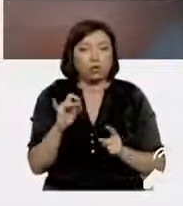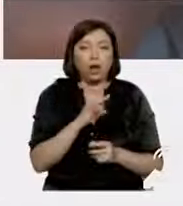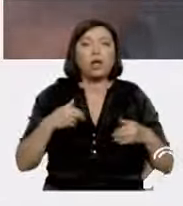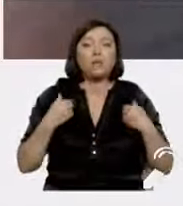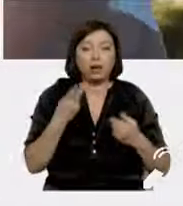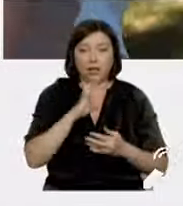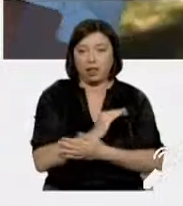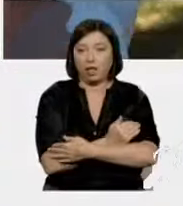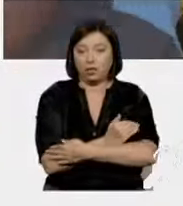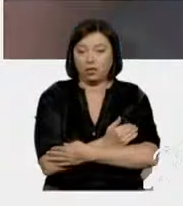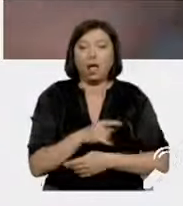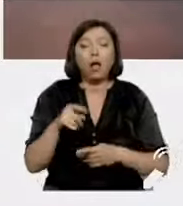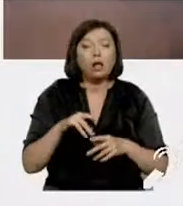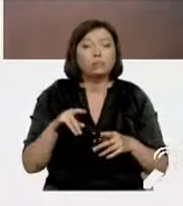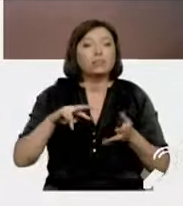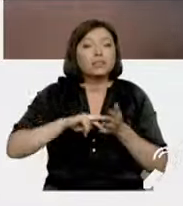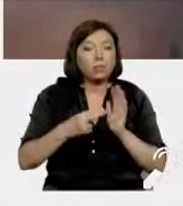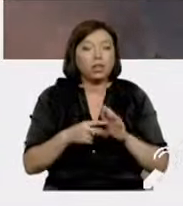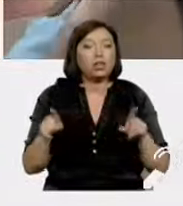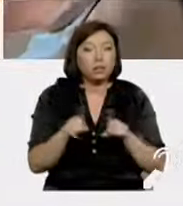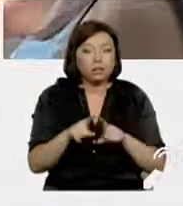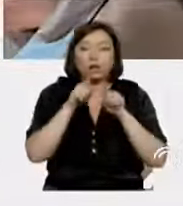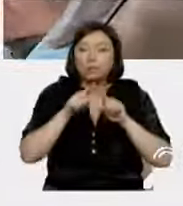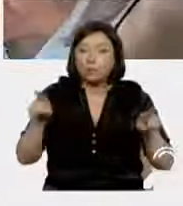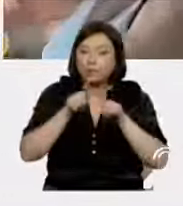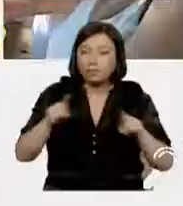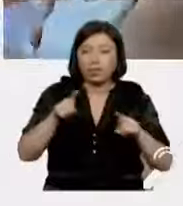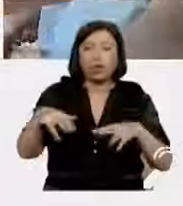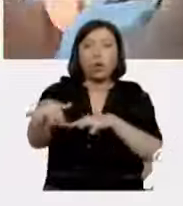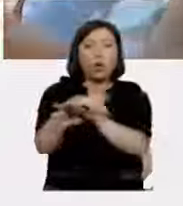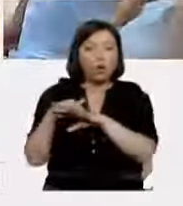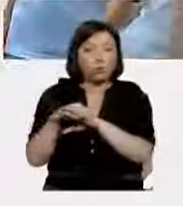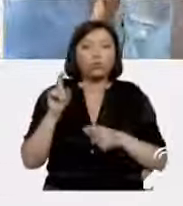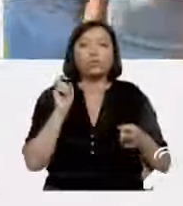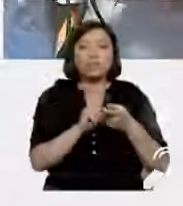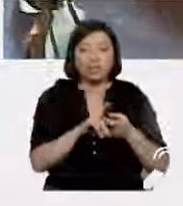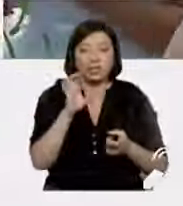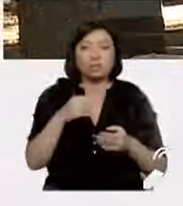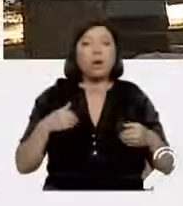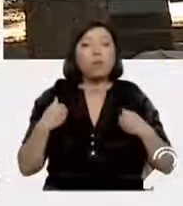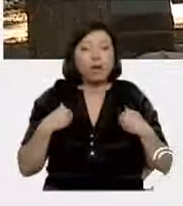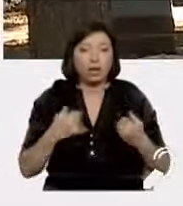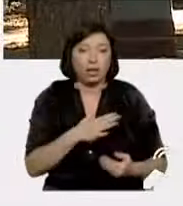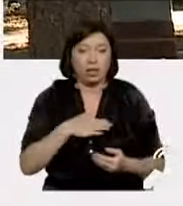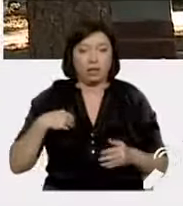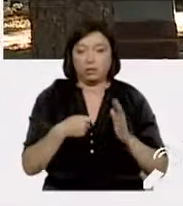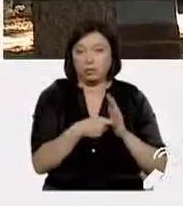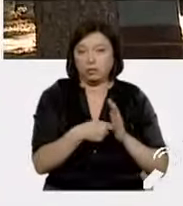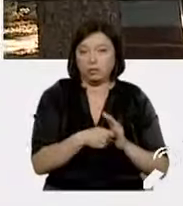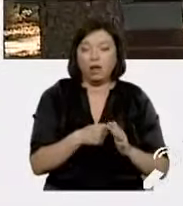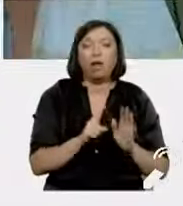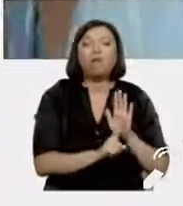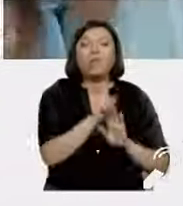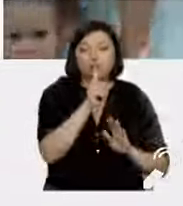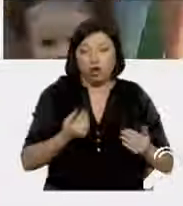prunci. Organizatorii și-au propus astfel să sensibilizeze societatea în legătură cu beneficiile alăptatului la sân în